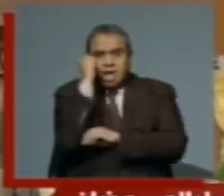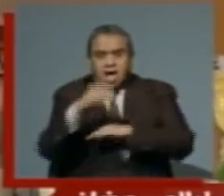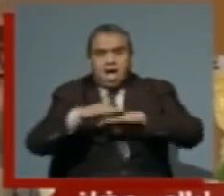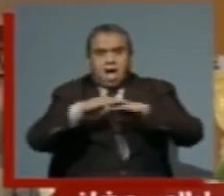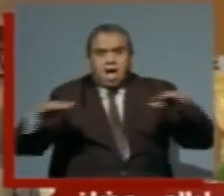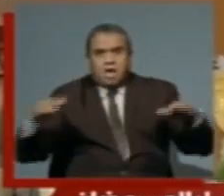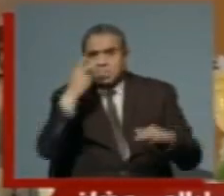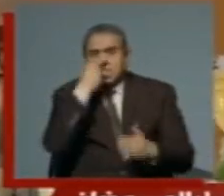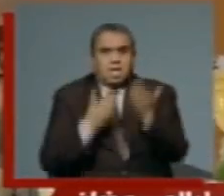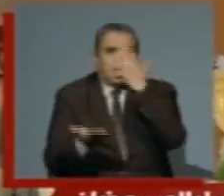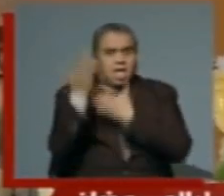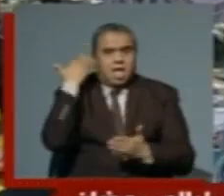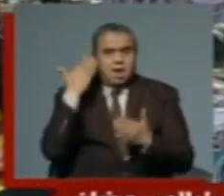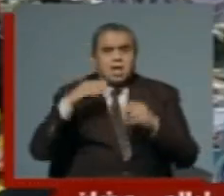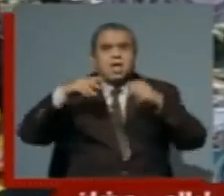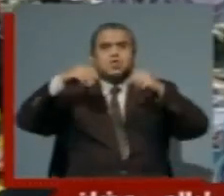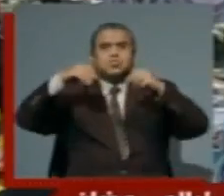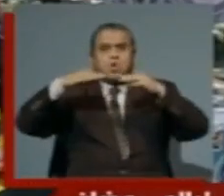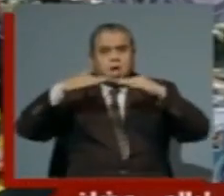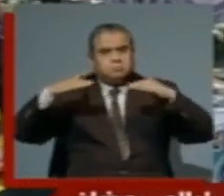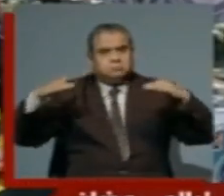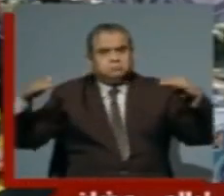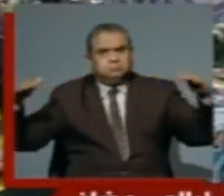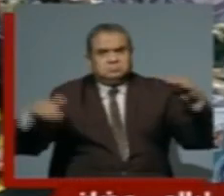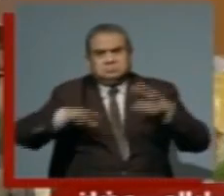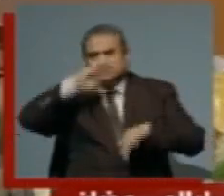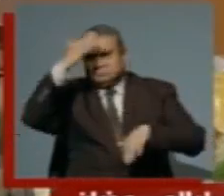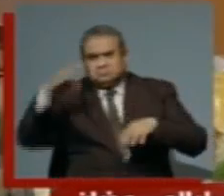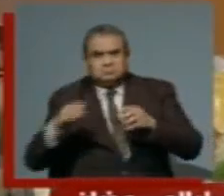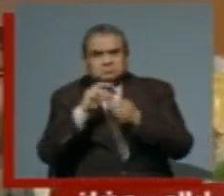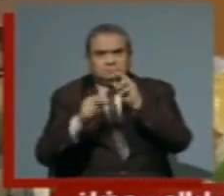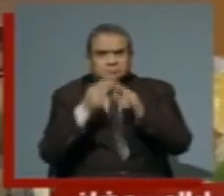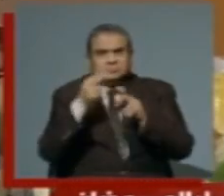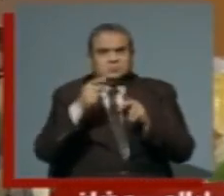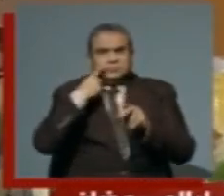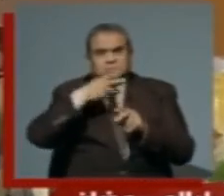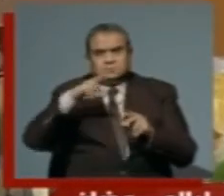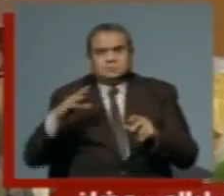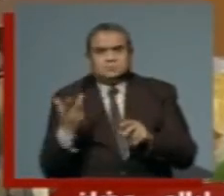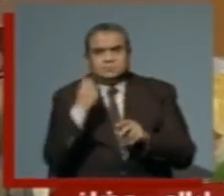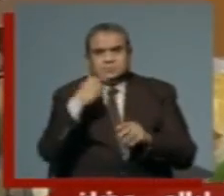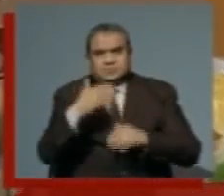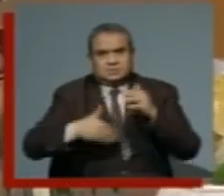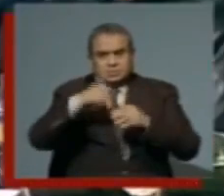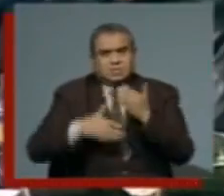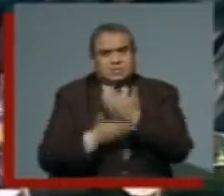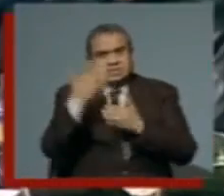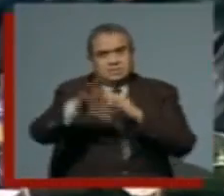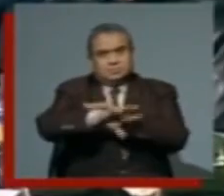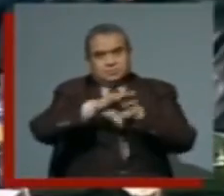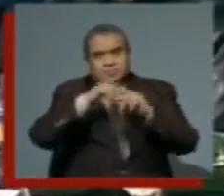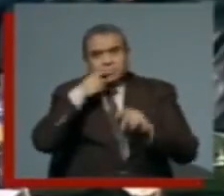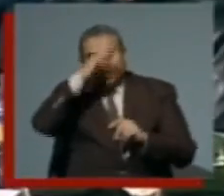يعني كانت صحراء مفيش فيها حاجه ولسه شوفوا الدنيا بقت عامله ازاي بفضل الله